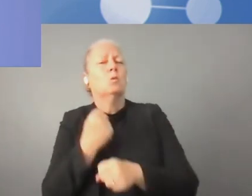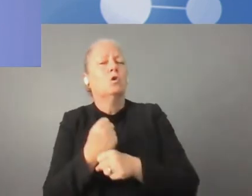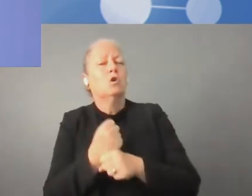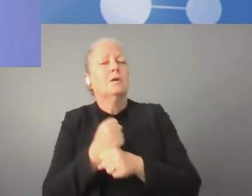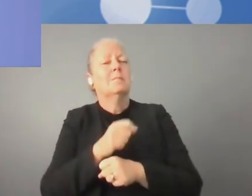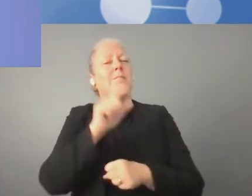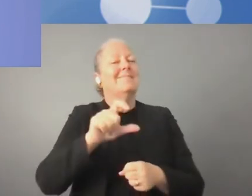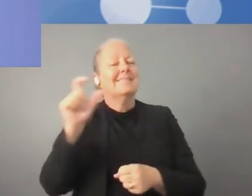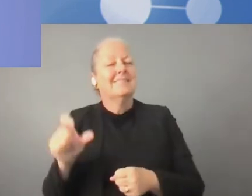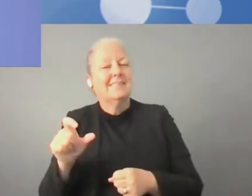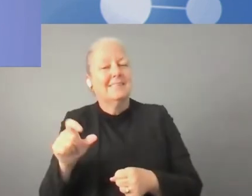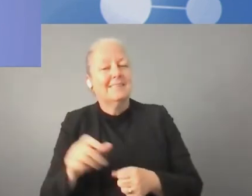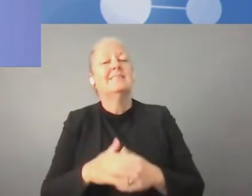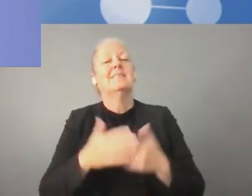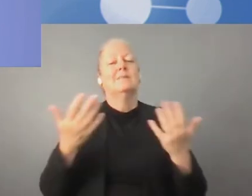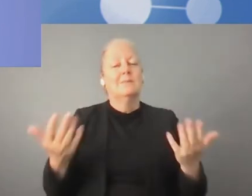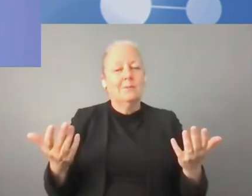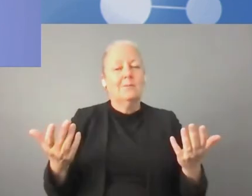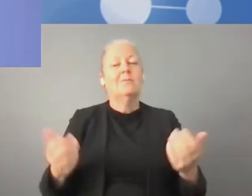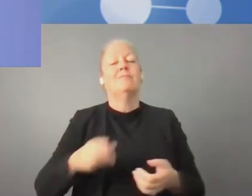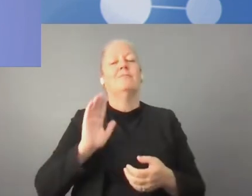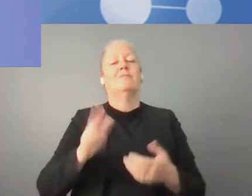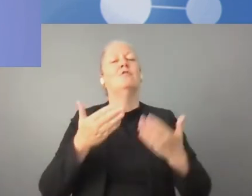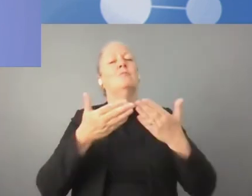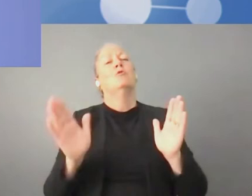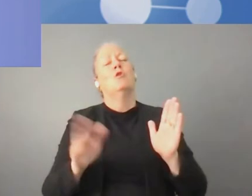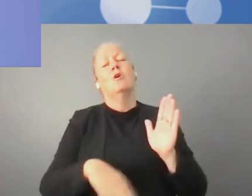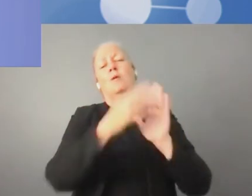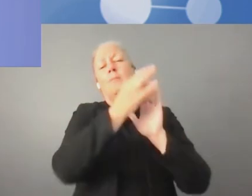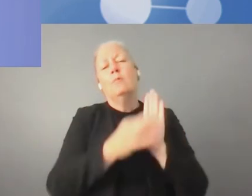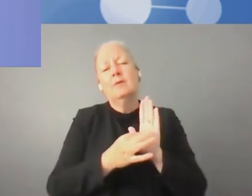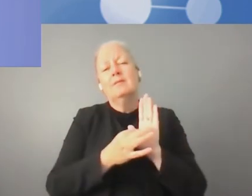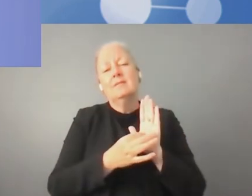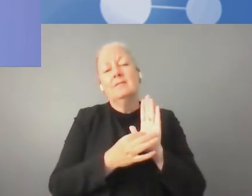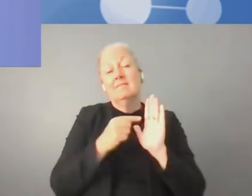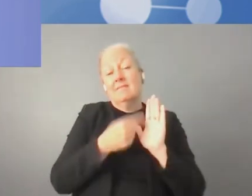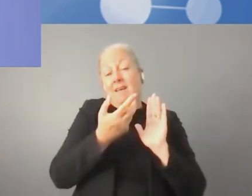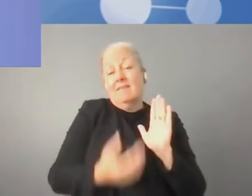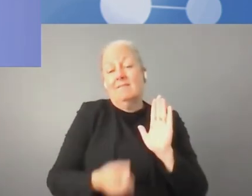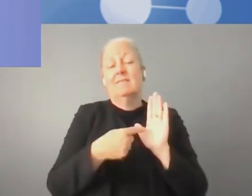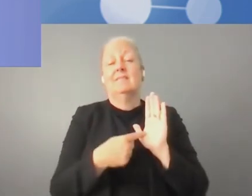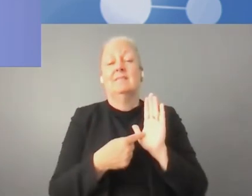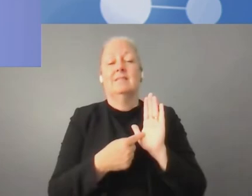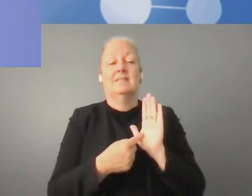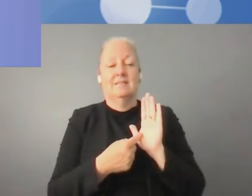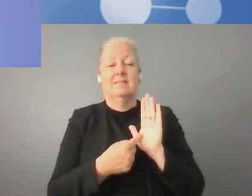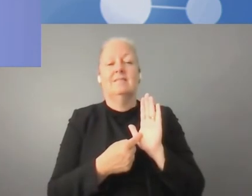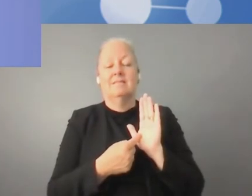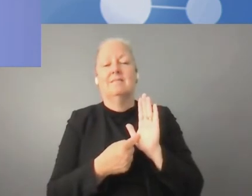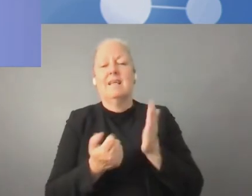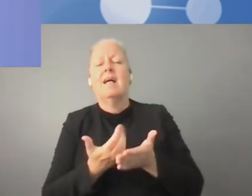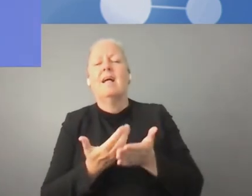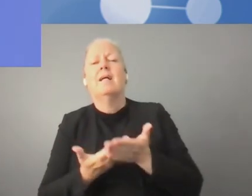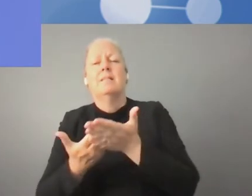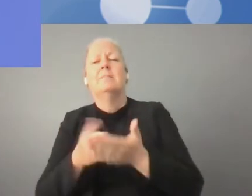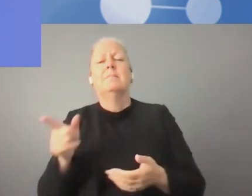来帮他们就是收到一些融资。所以这就是为什么我们通过国家就